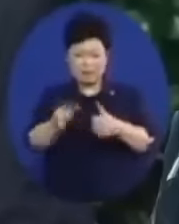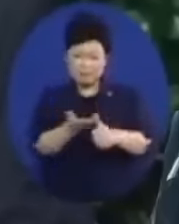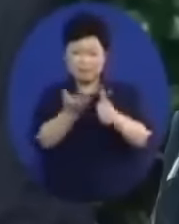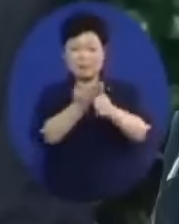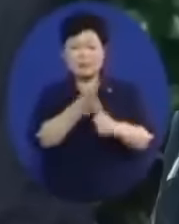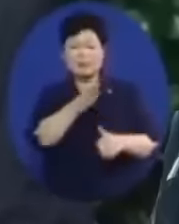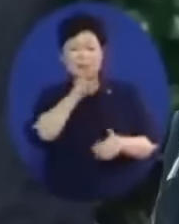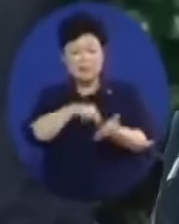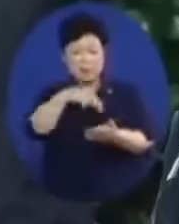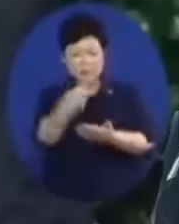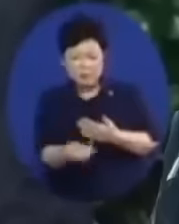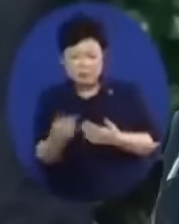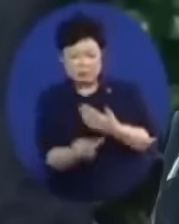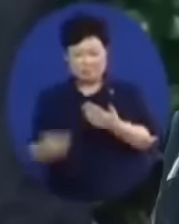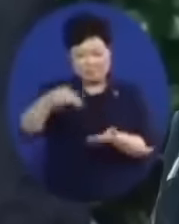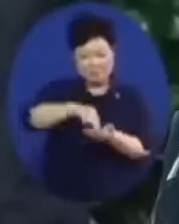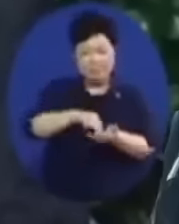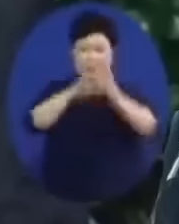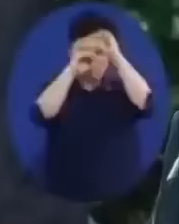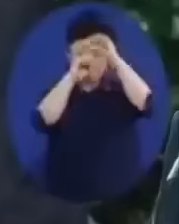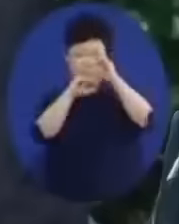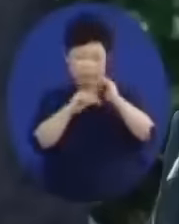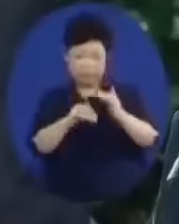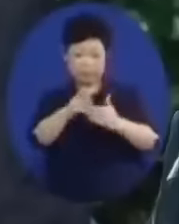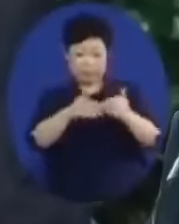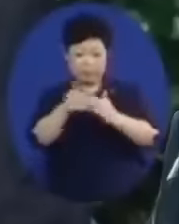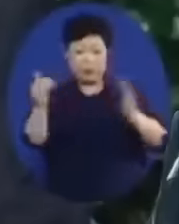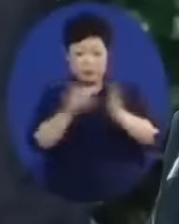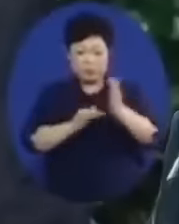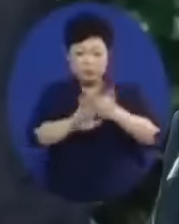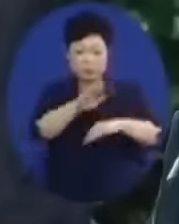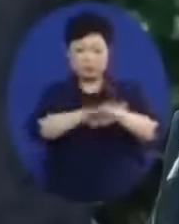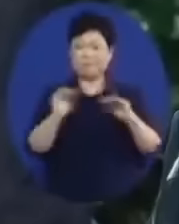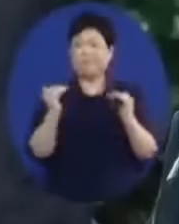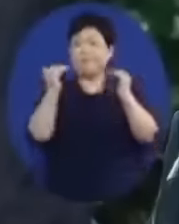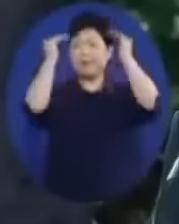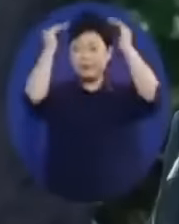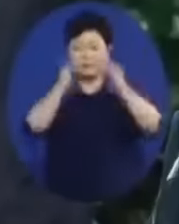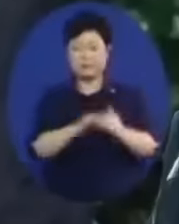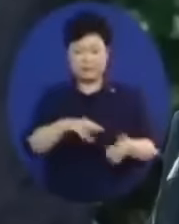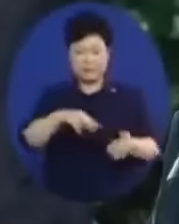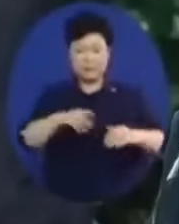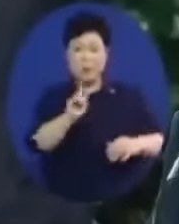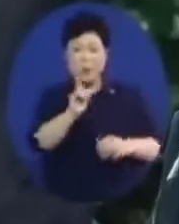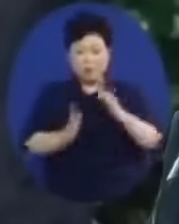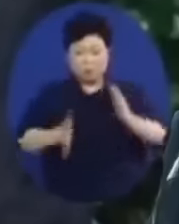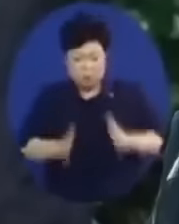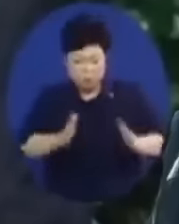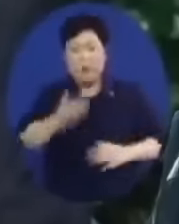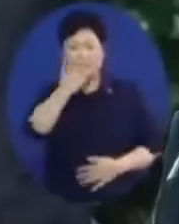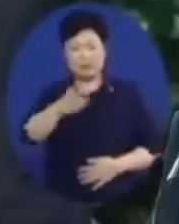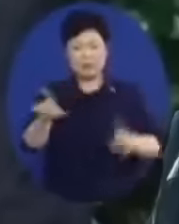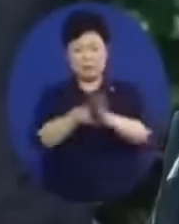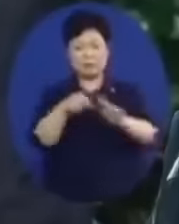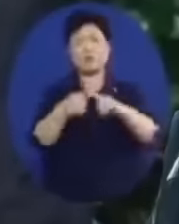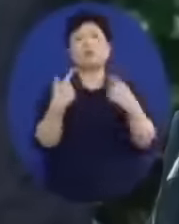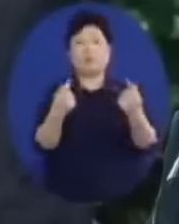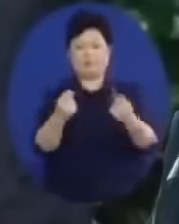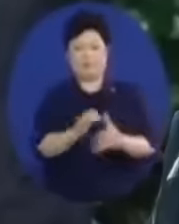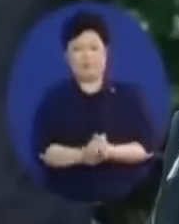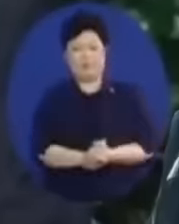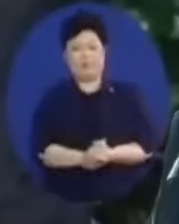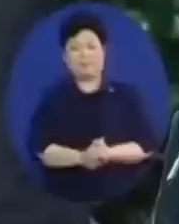넘어지고 일어나고 넘어지고 일어나는 과정을 통해서 나중에 자라서 뛰어다니게 되는 것입니다. 신앙도